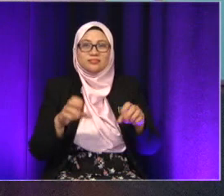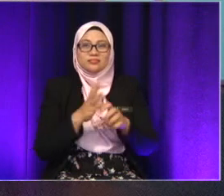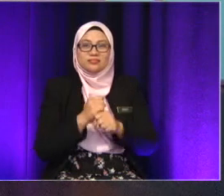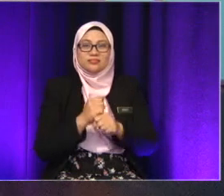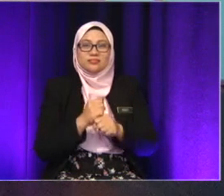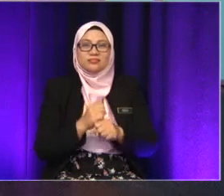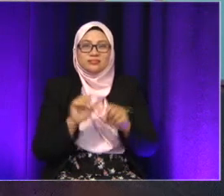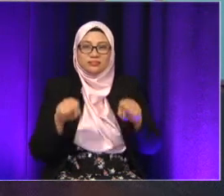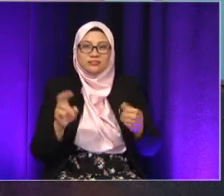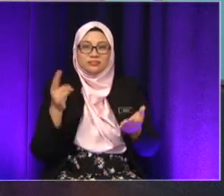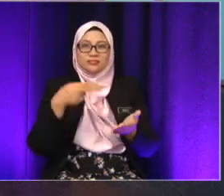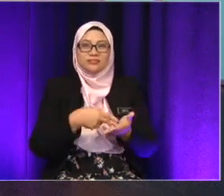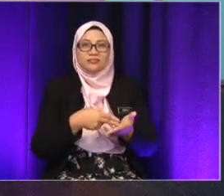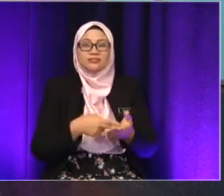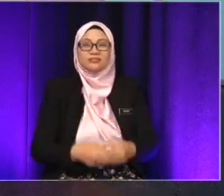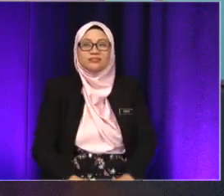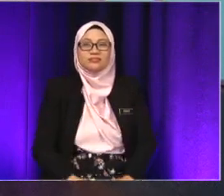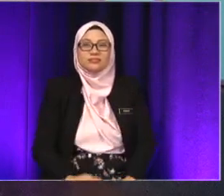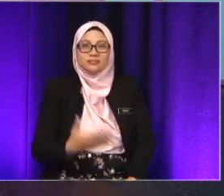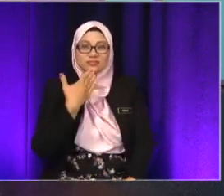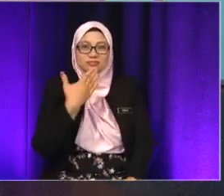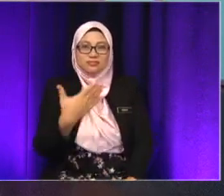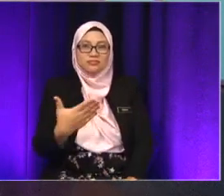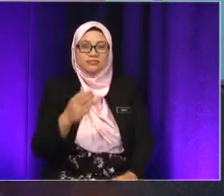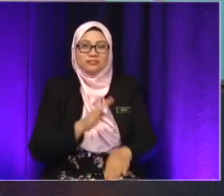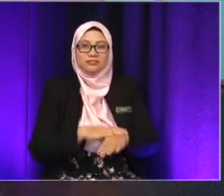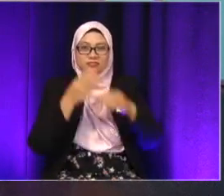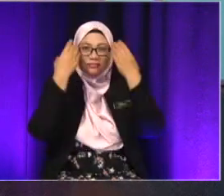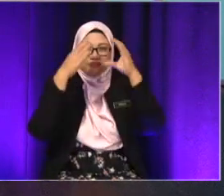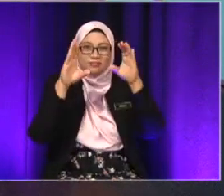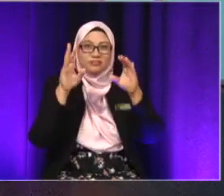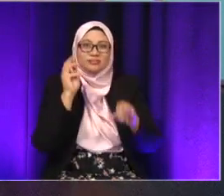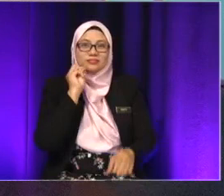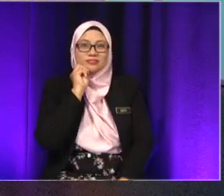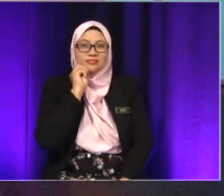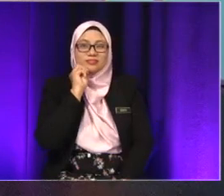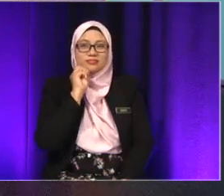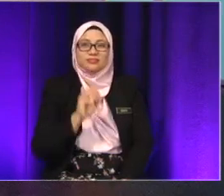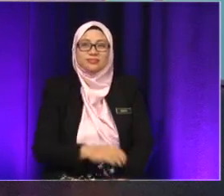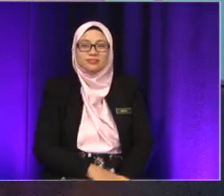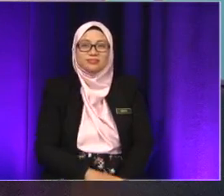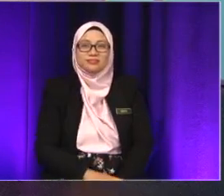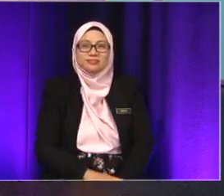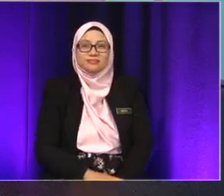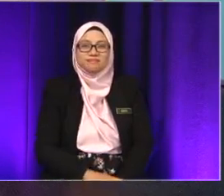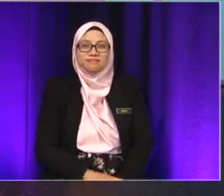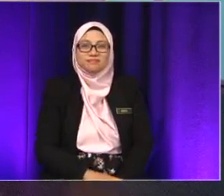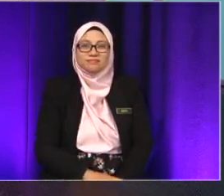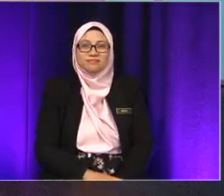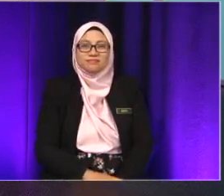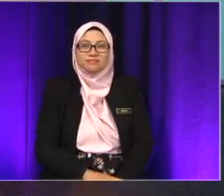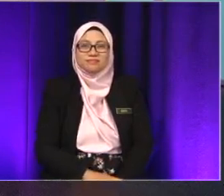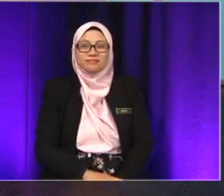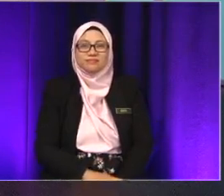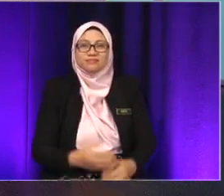kaji, okey? Baik para penonton sekalian, terima kasih ucapkan kepada Cikgu Muhammad Nasir di atas penjelasan tentang hidrolik pada hari ini. Seronok kan? Okey, baik, ada rezeki